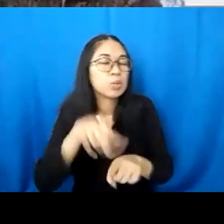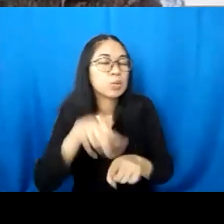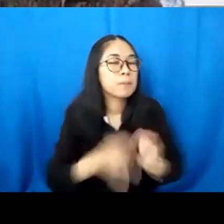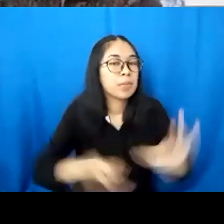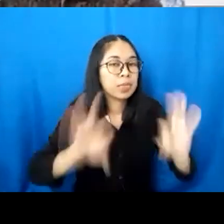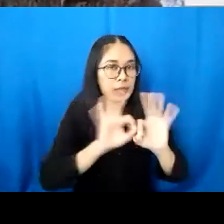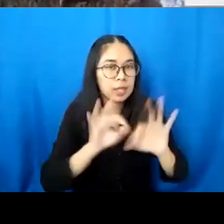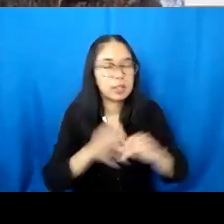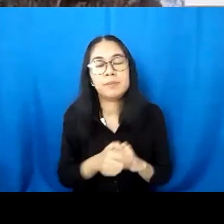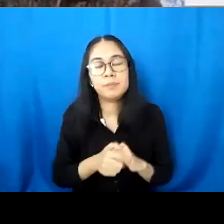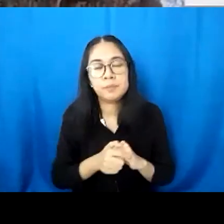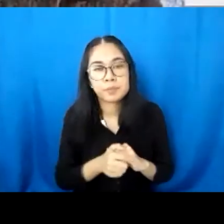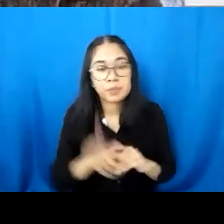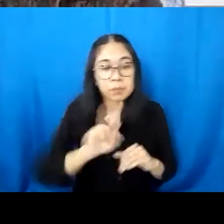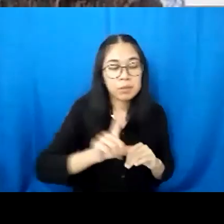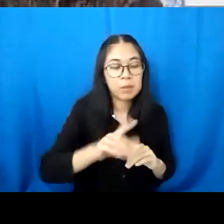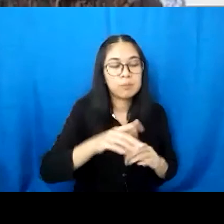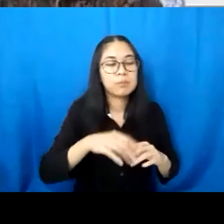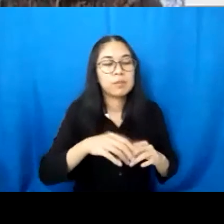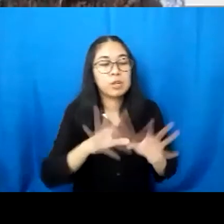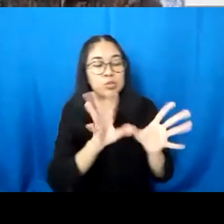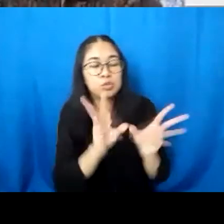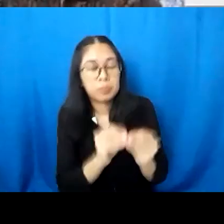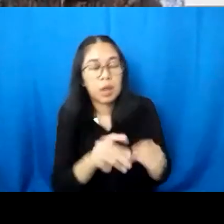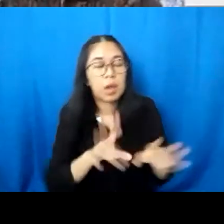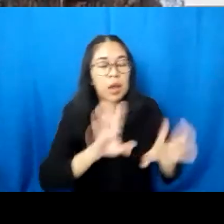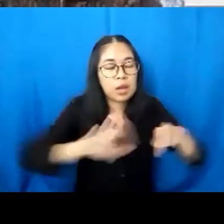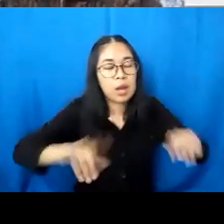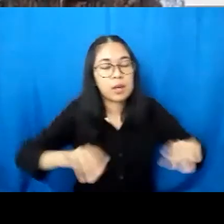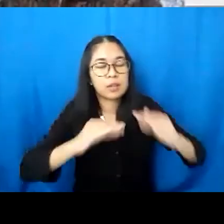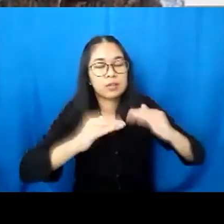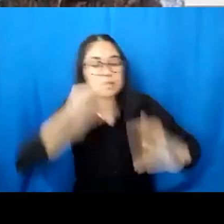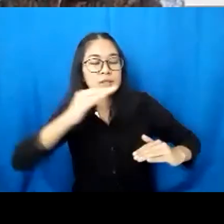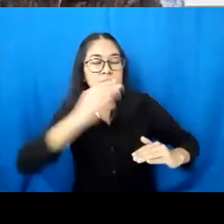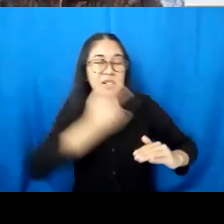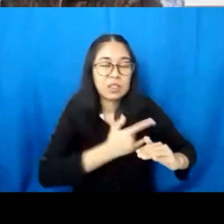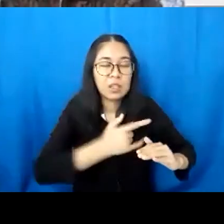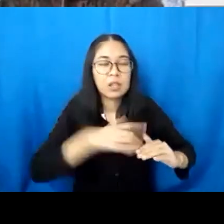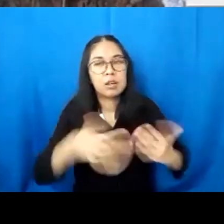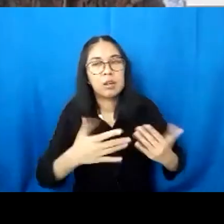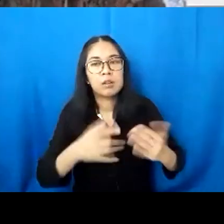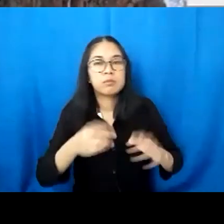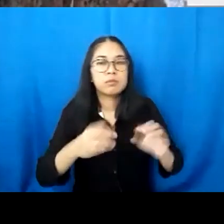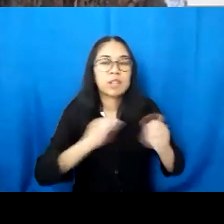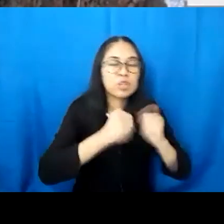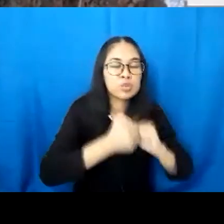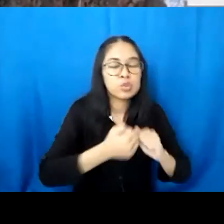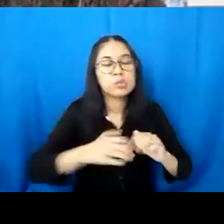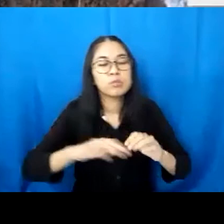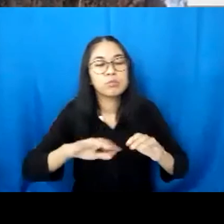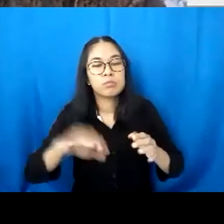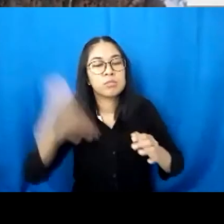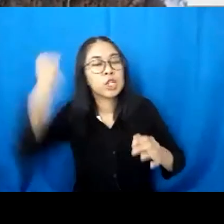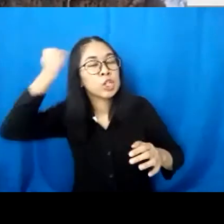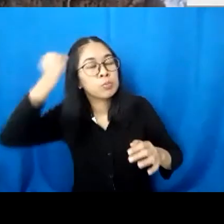angka anak stunting, kemudian kasus kematian ibu, kematian bayi itu banyak